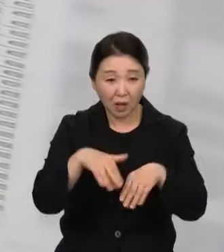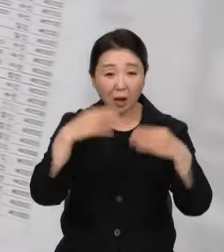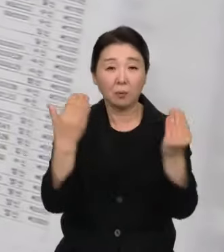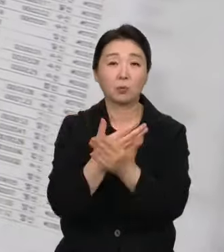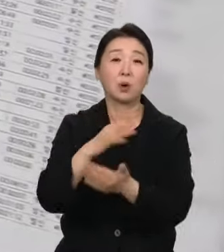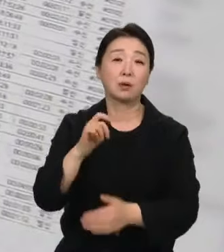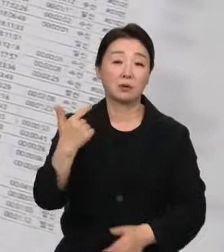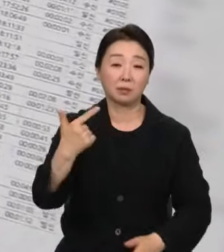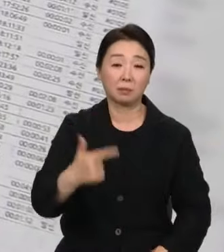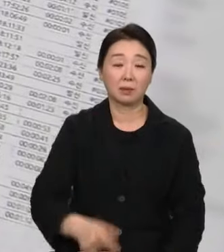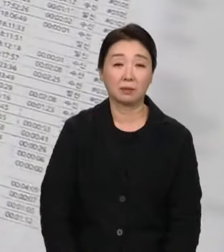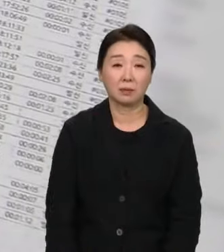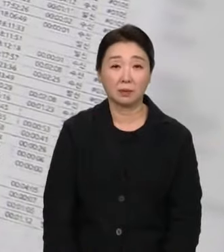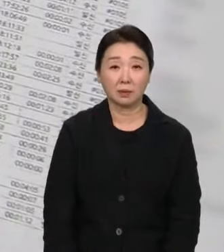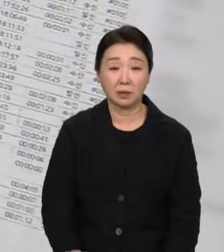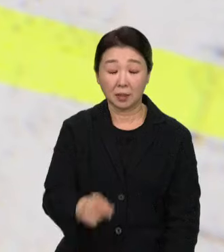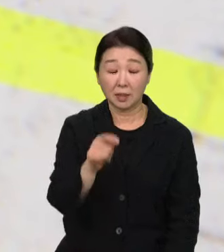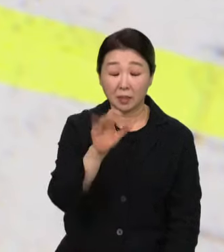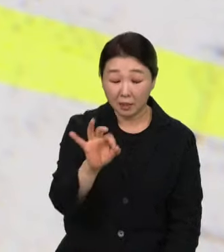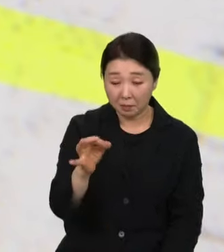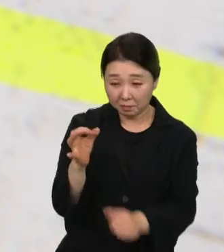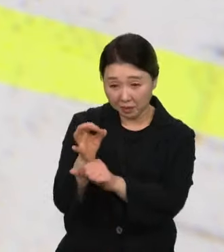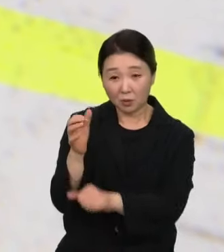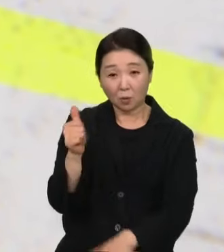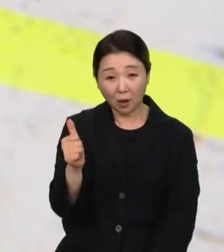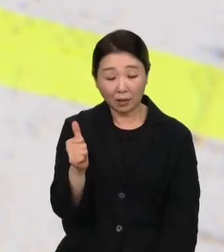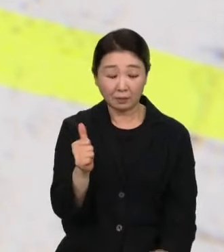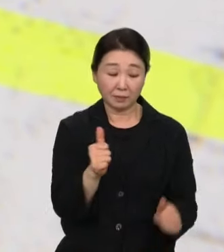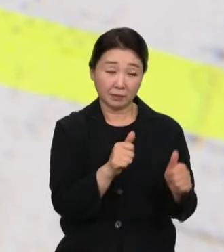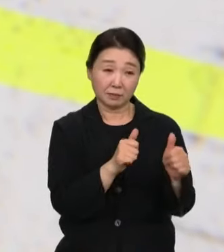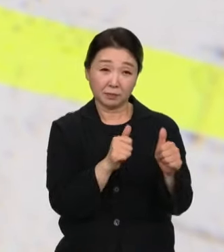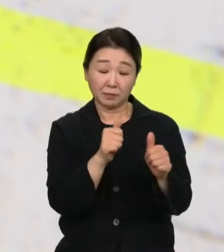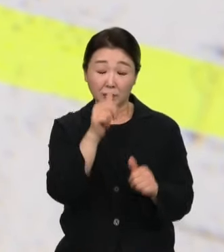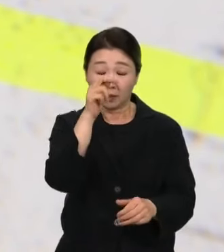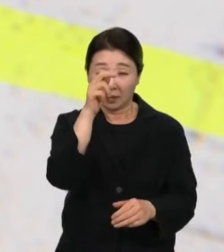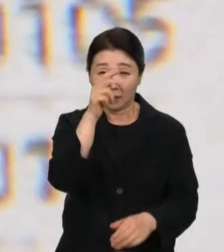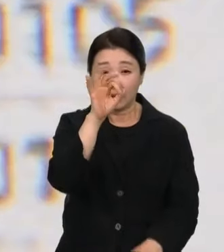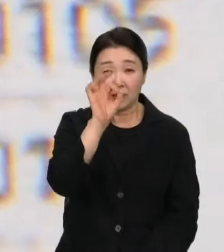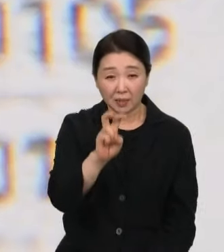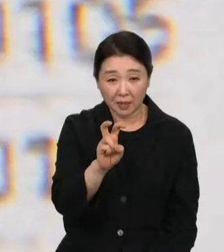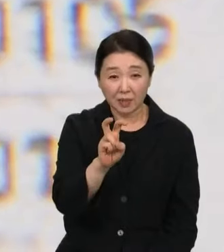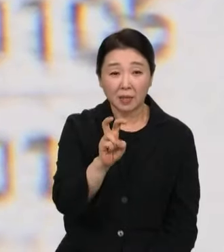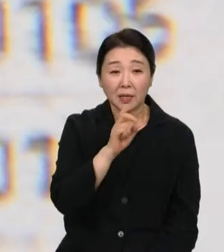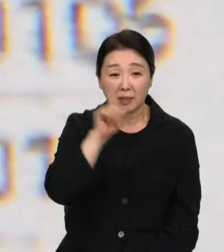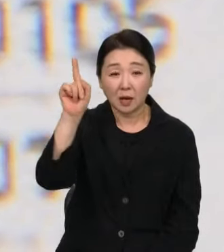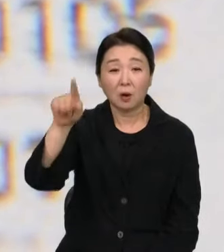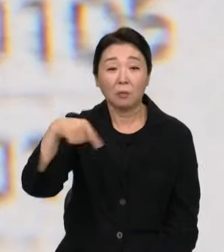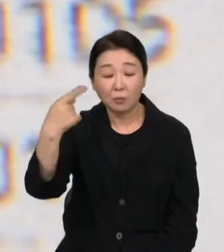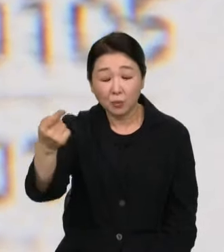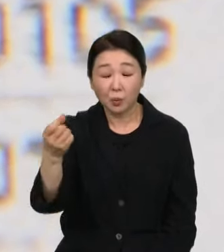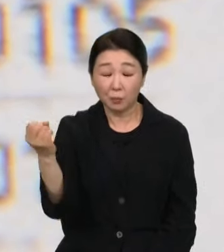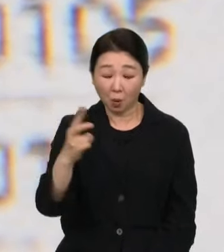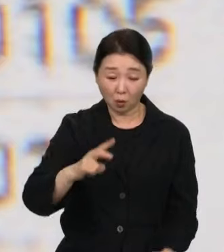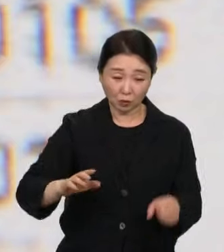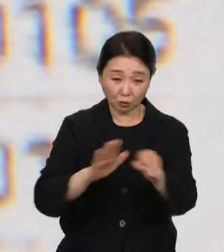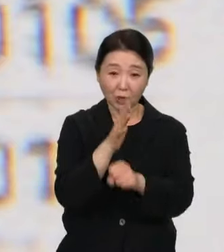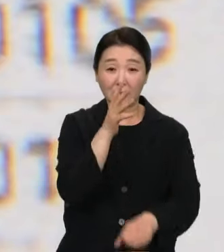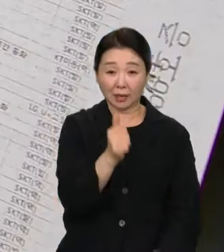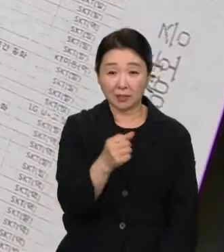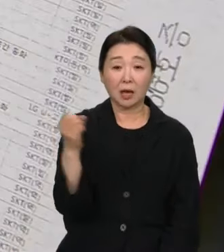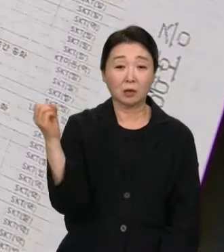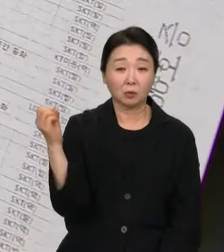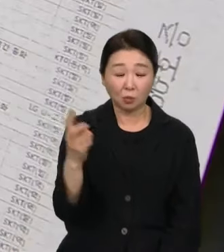파악됐습니다. 특히 임 전 비서관과는 이 전 장관에게 사건을 보고한 직후와 박정훈 전 해병대 수사단장이 김